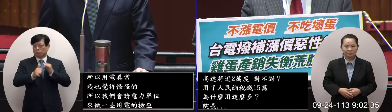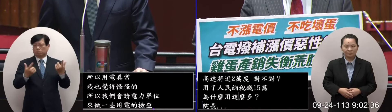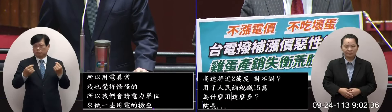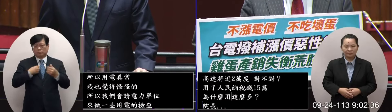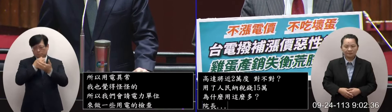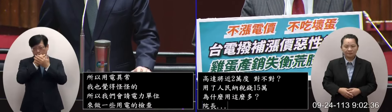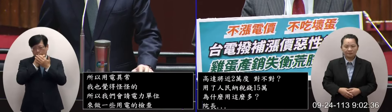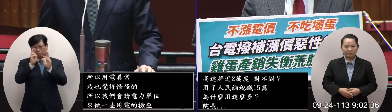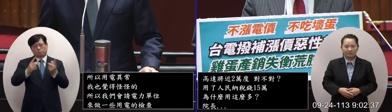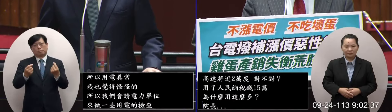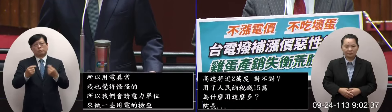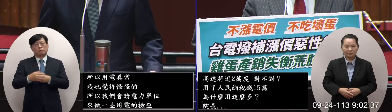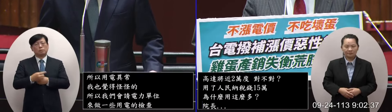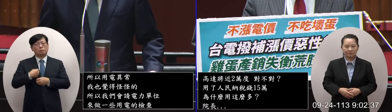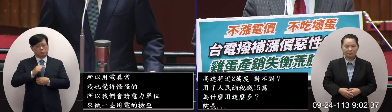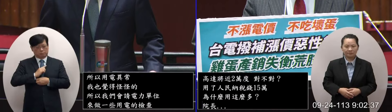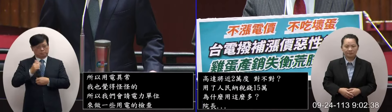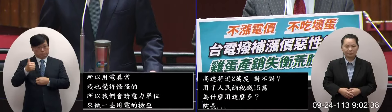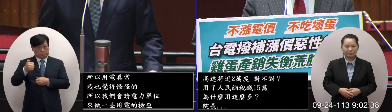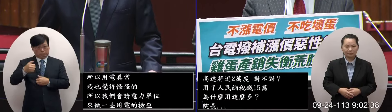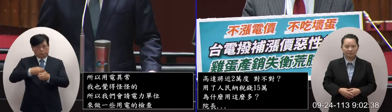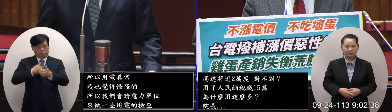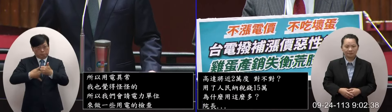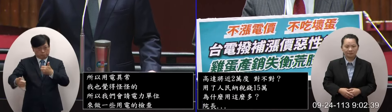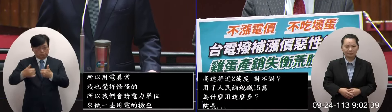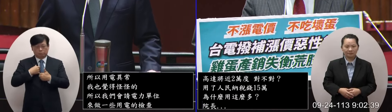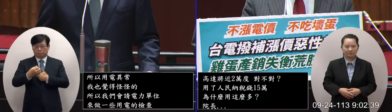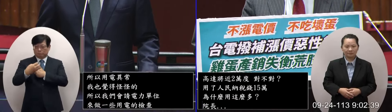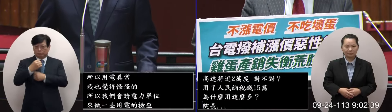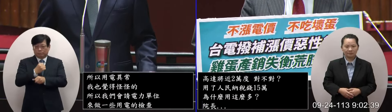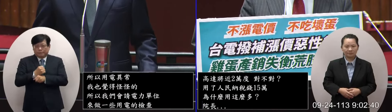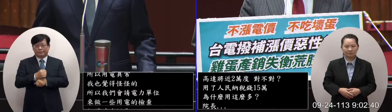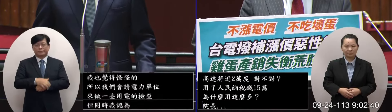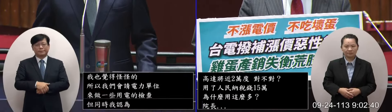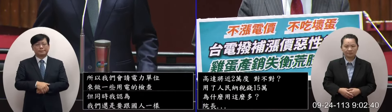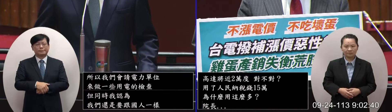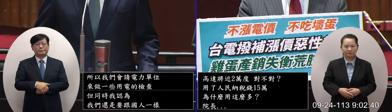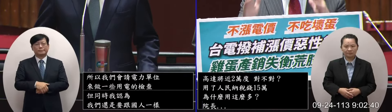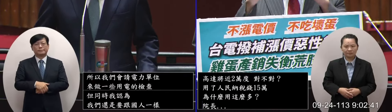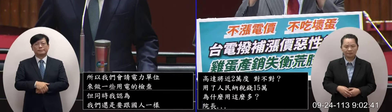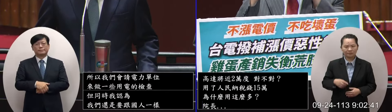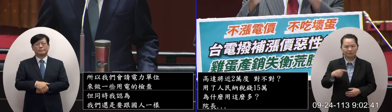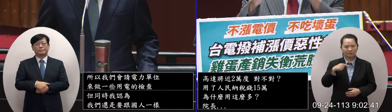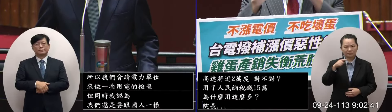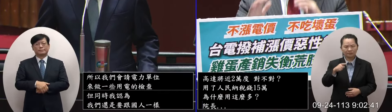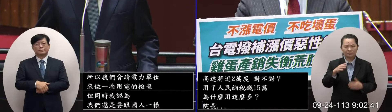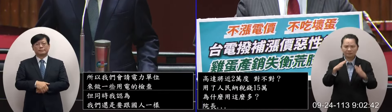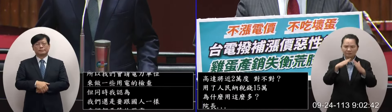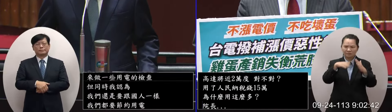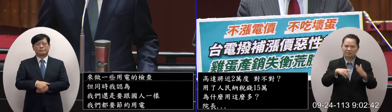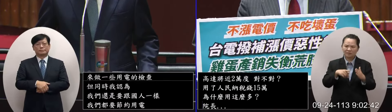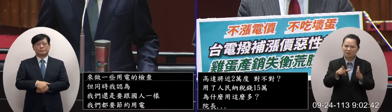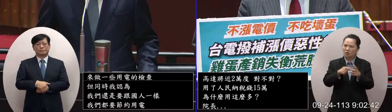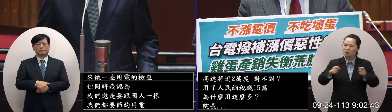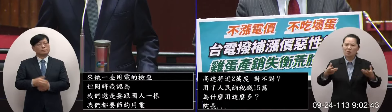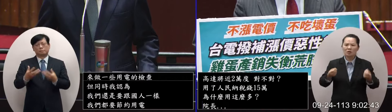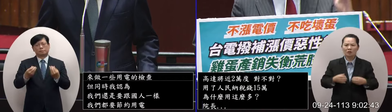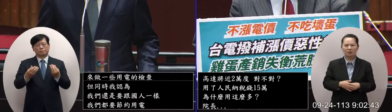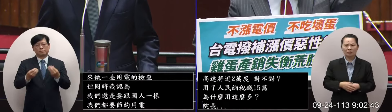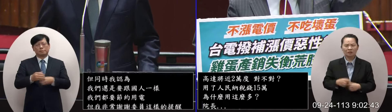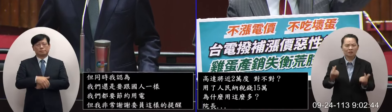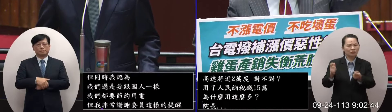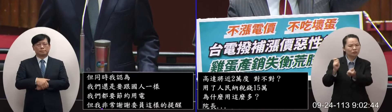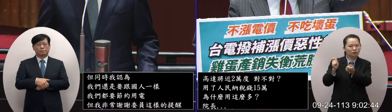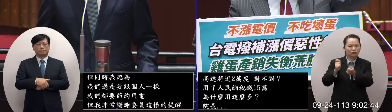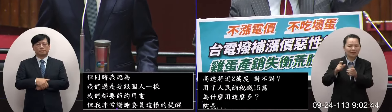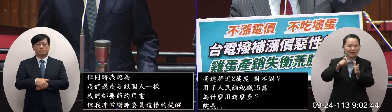们都要节约用电。但我非常谢谢委员这样的提醒。 我的碰席在官邸的时间应该没那么多啊， 没有。 你像我们